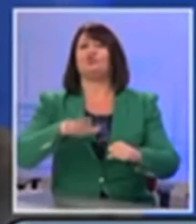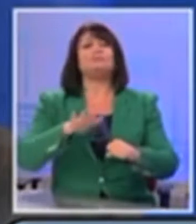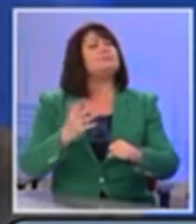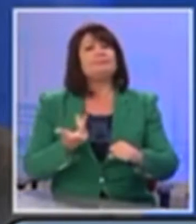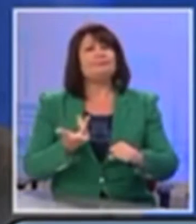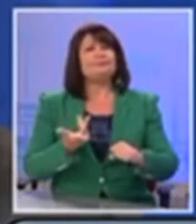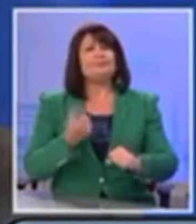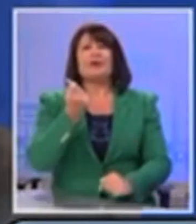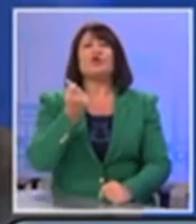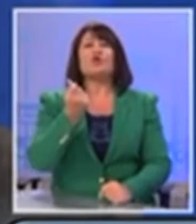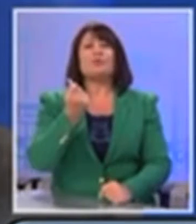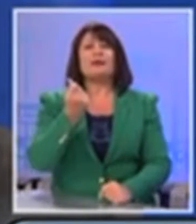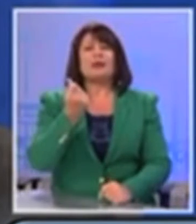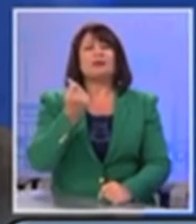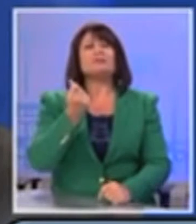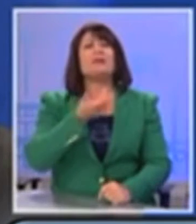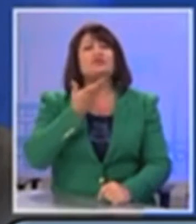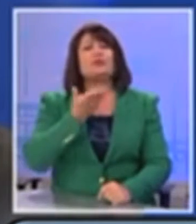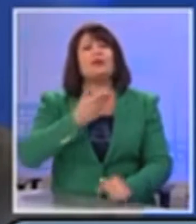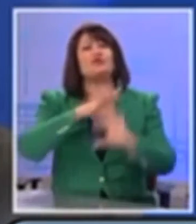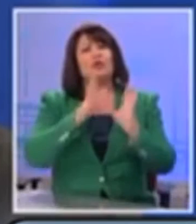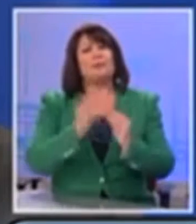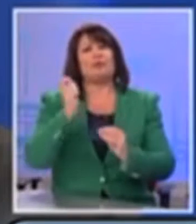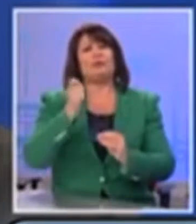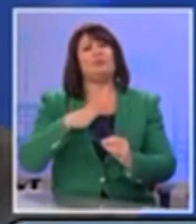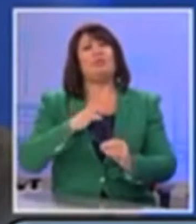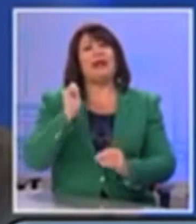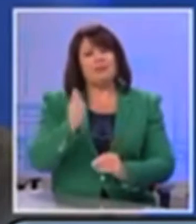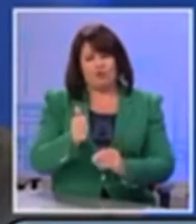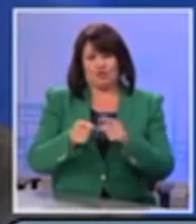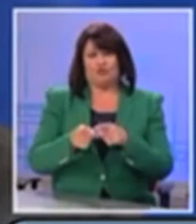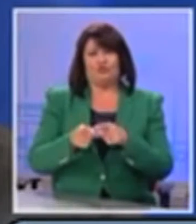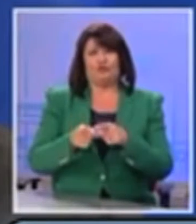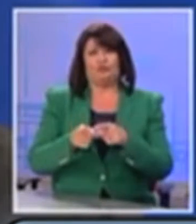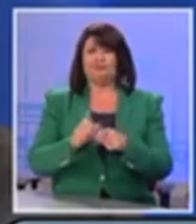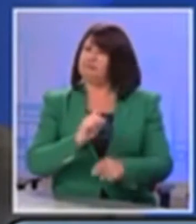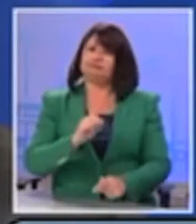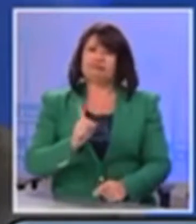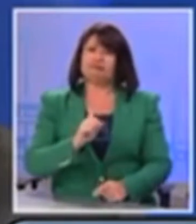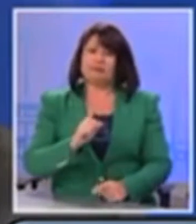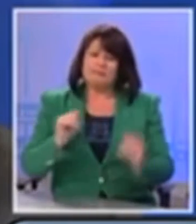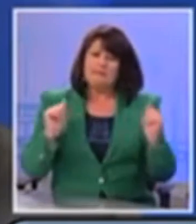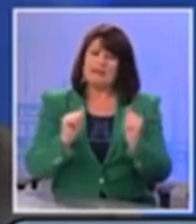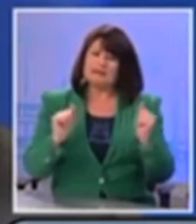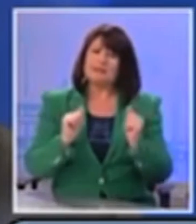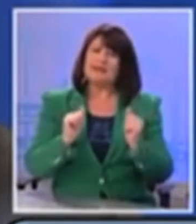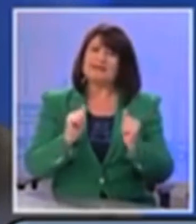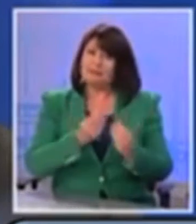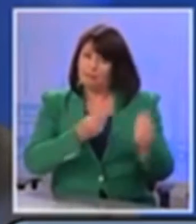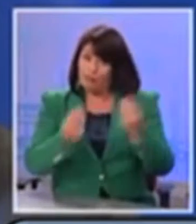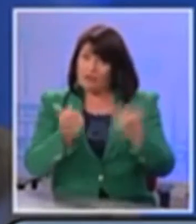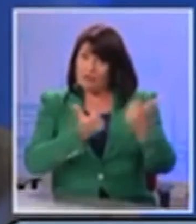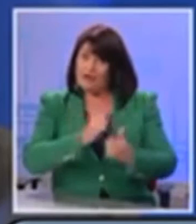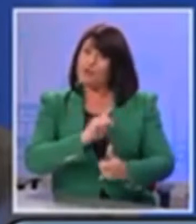fiscales qu'il souhaite mener sans aucune pression de la part des créanciers. J'ai